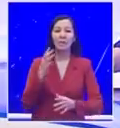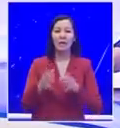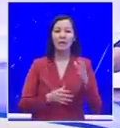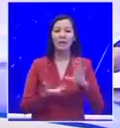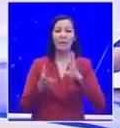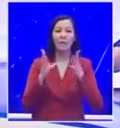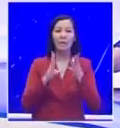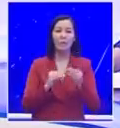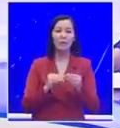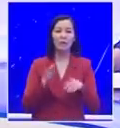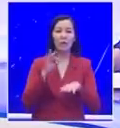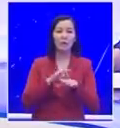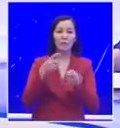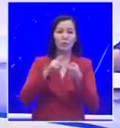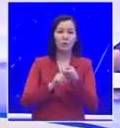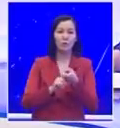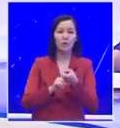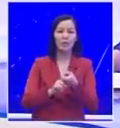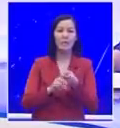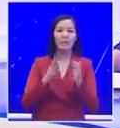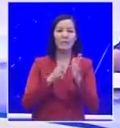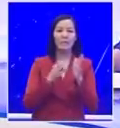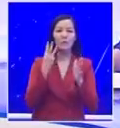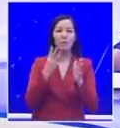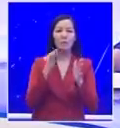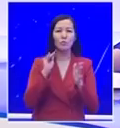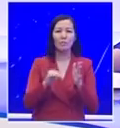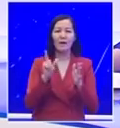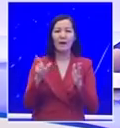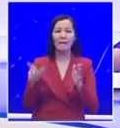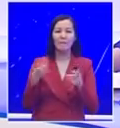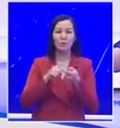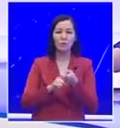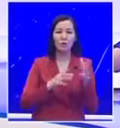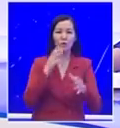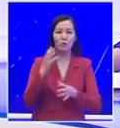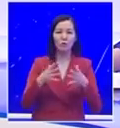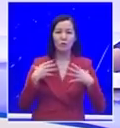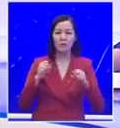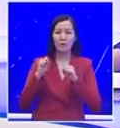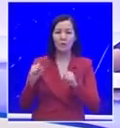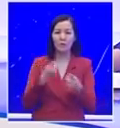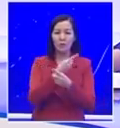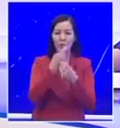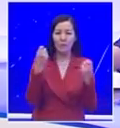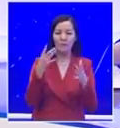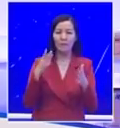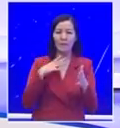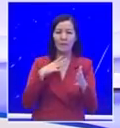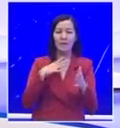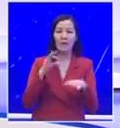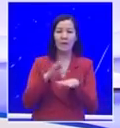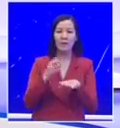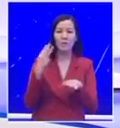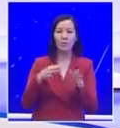Шартарапқа шолу жасасақ, әлемде тәж тажалын бүгінгі күні 803 мыңдан аса адам жұқтырған. Дүниежүзілік денсаулық сақтау ұйымының мәліметіне